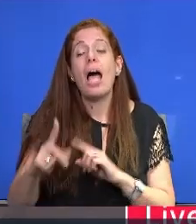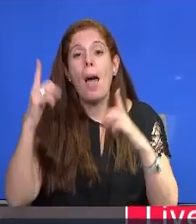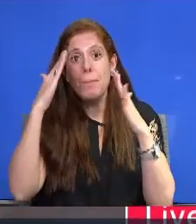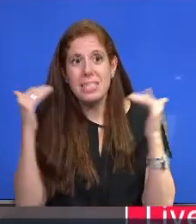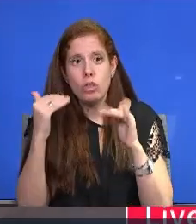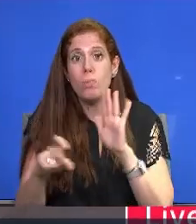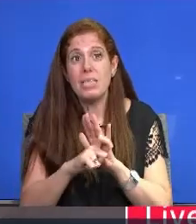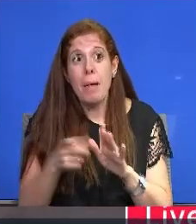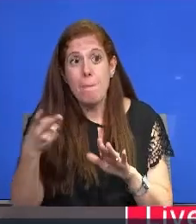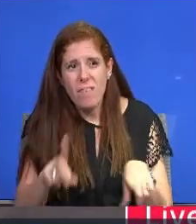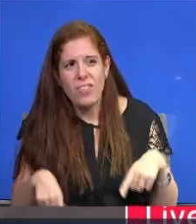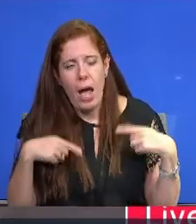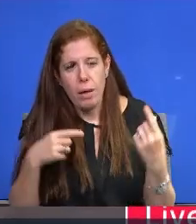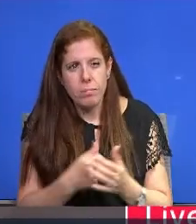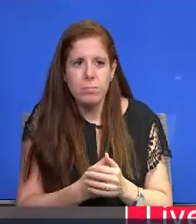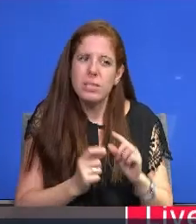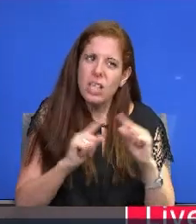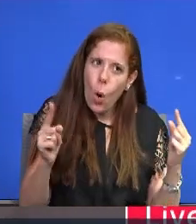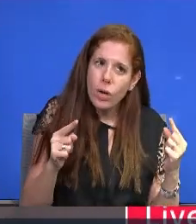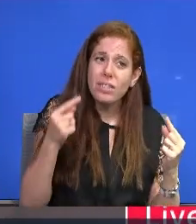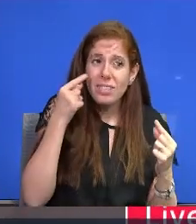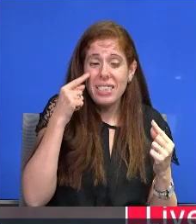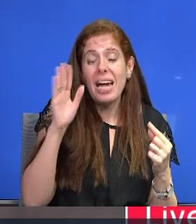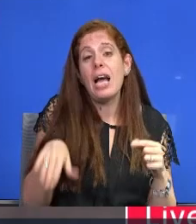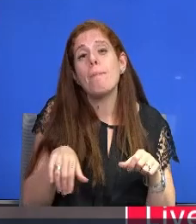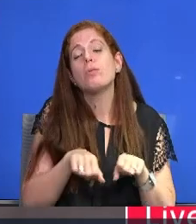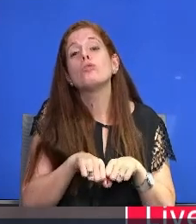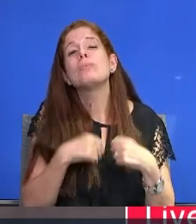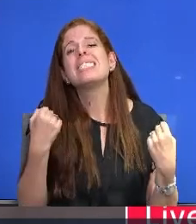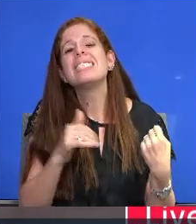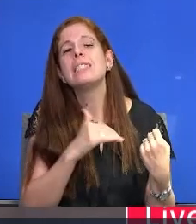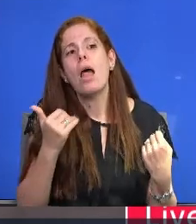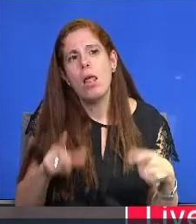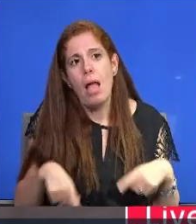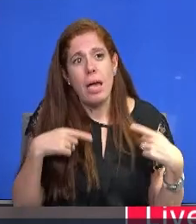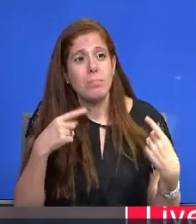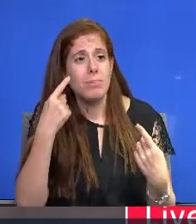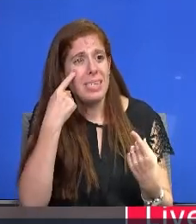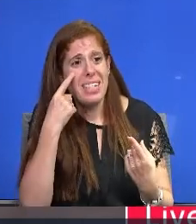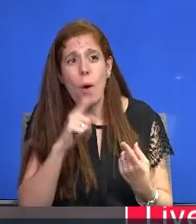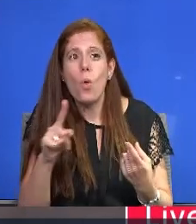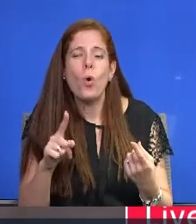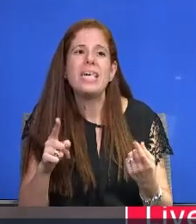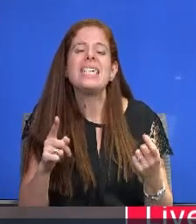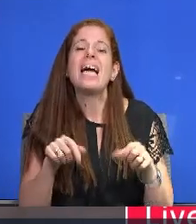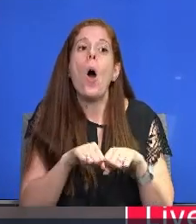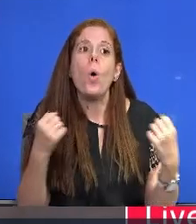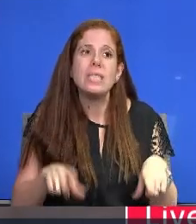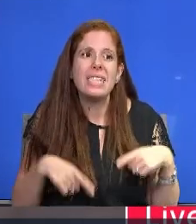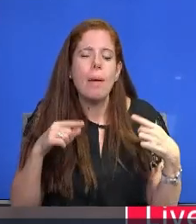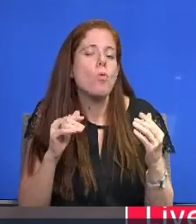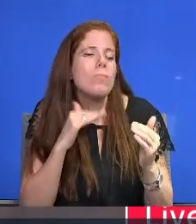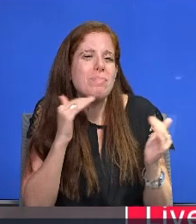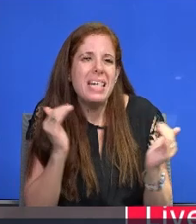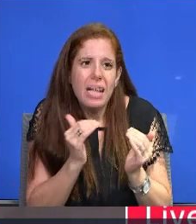being the bringer of life and also possibly the extinguisher of life. Yeah, it probably wouldn't extinguish life. It's not quite big enough to do that, but it would